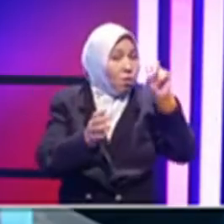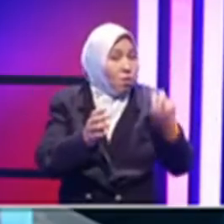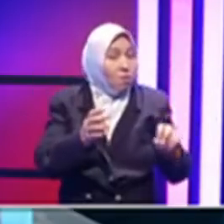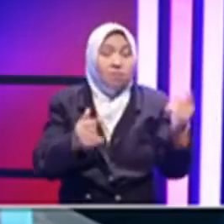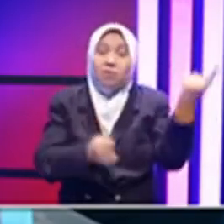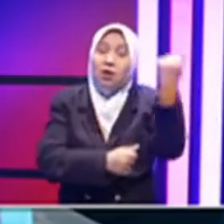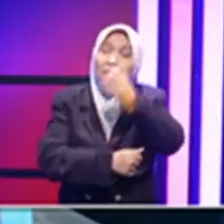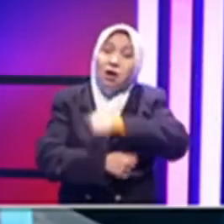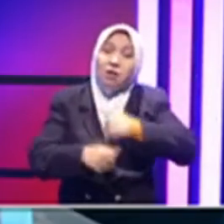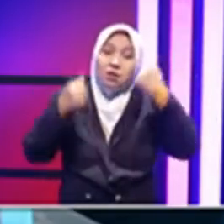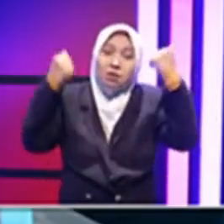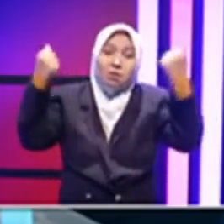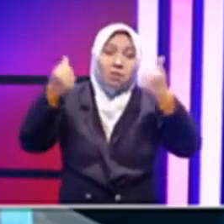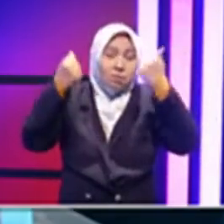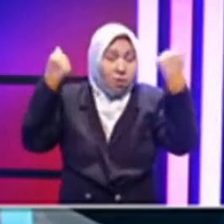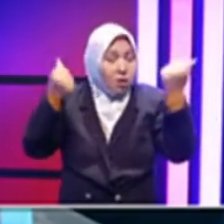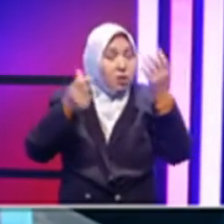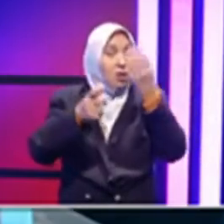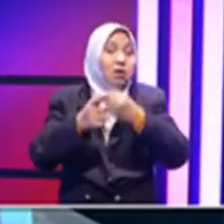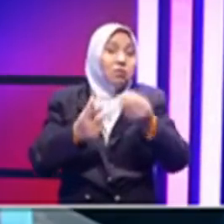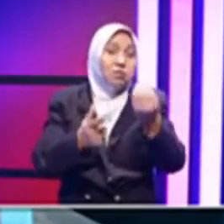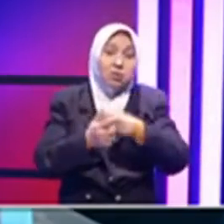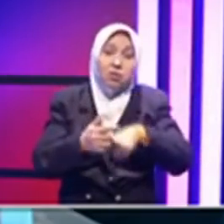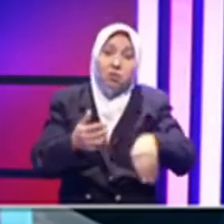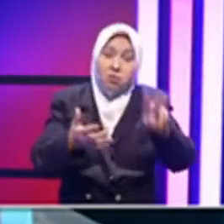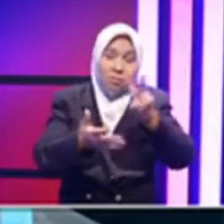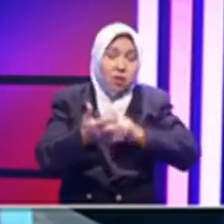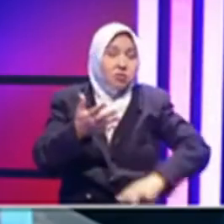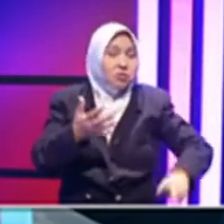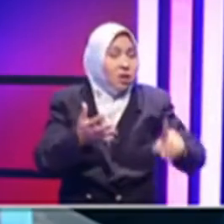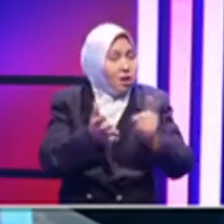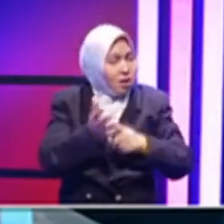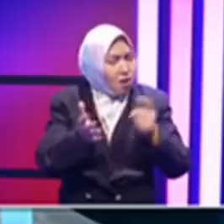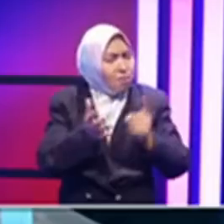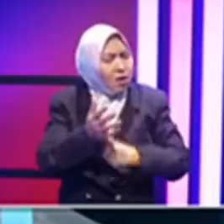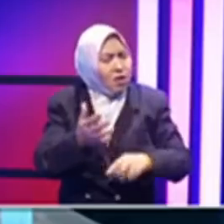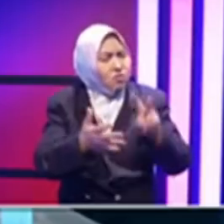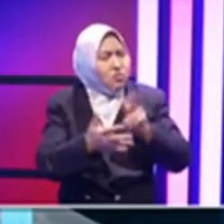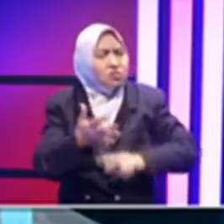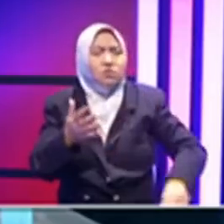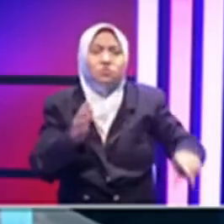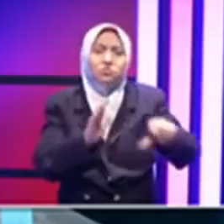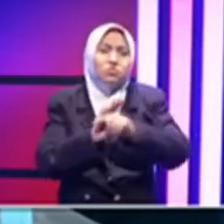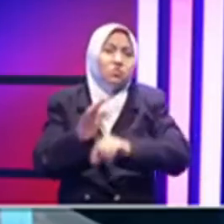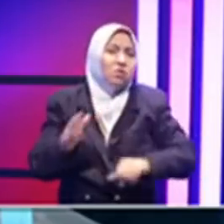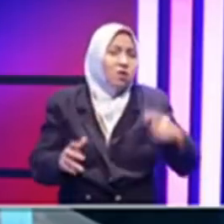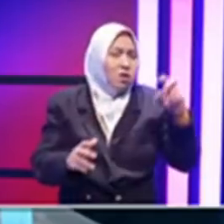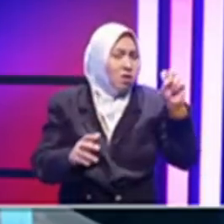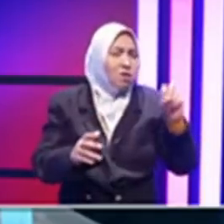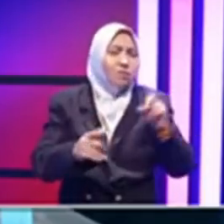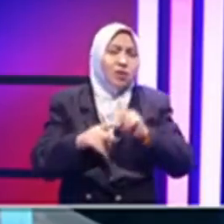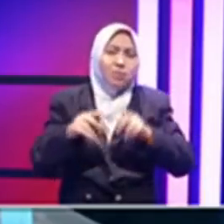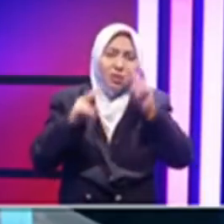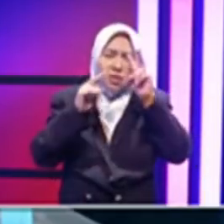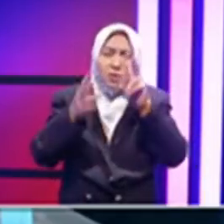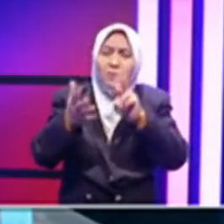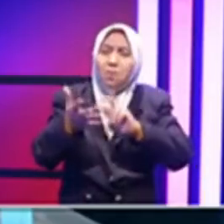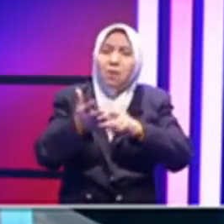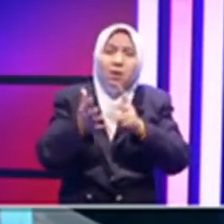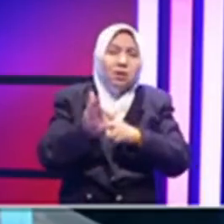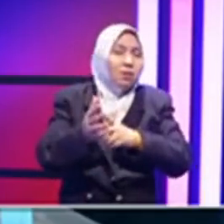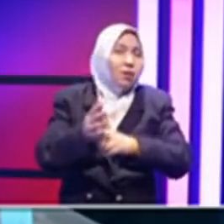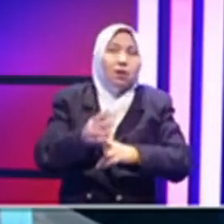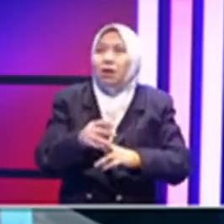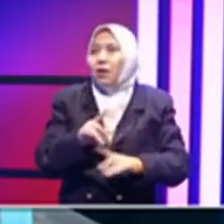raya sama ada Aidilfitri ataupun Aidil Adha baca surah Qaf ni. Yeah. Tapi walaupun dalam bentuk perayaan, tapi tengok maknanya cukup-cukup luar biasa